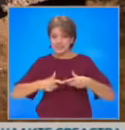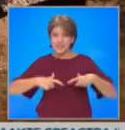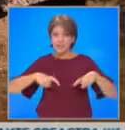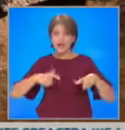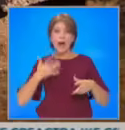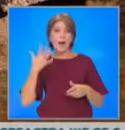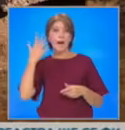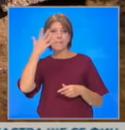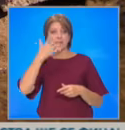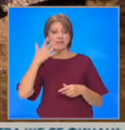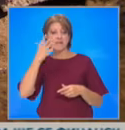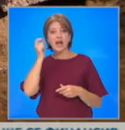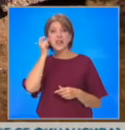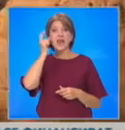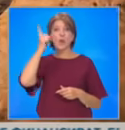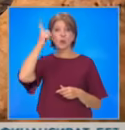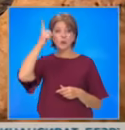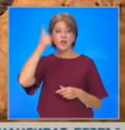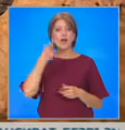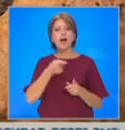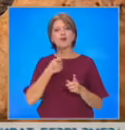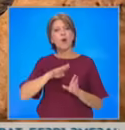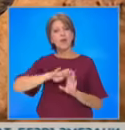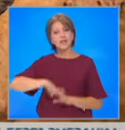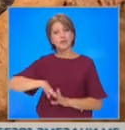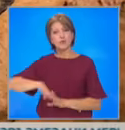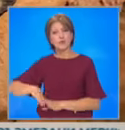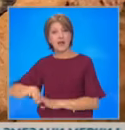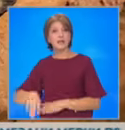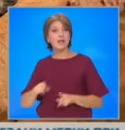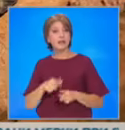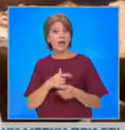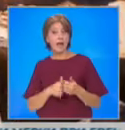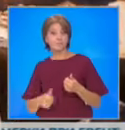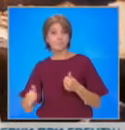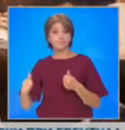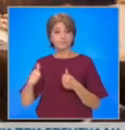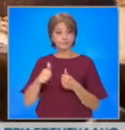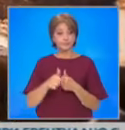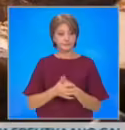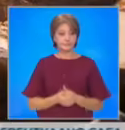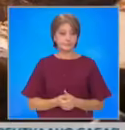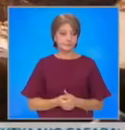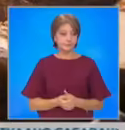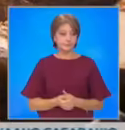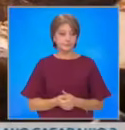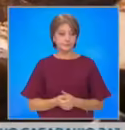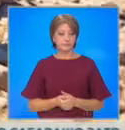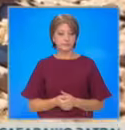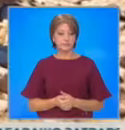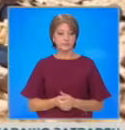на културата хаманджия, които от най-изостанали се наредили в авангарда. Но първо е пожарът. Това